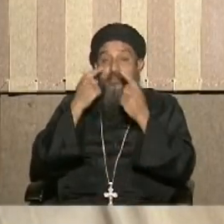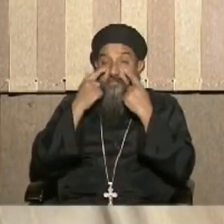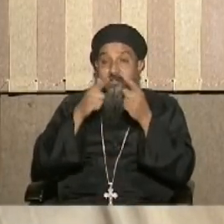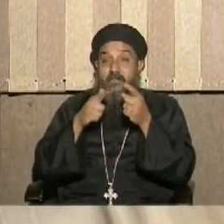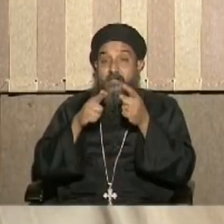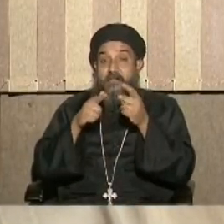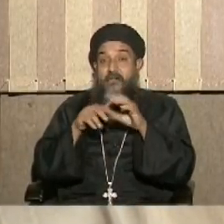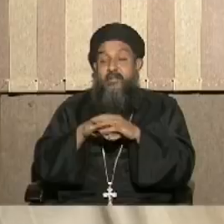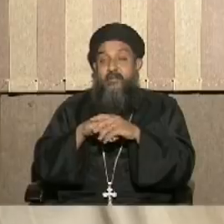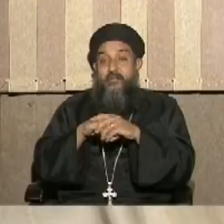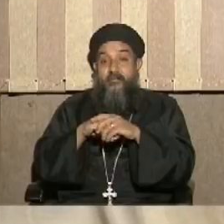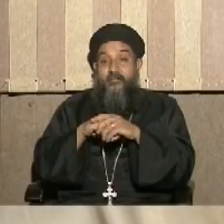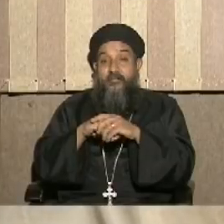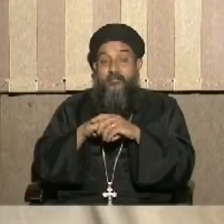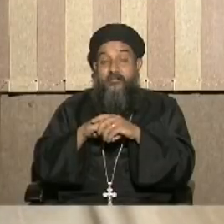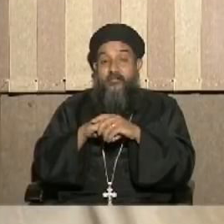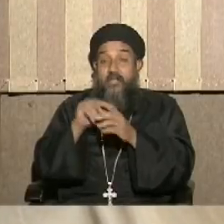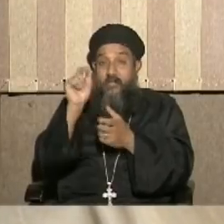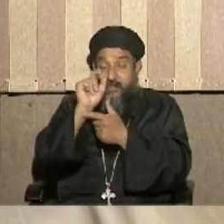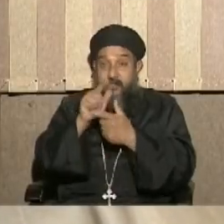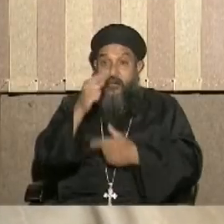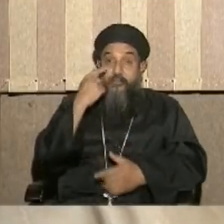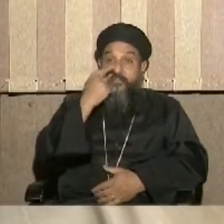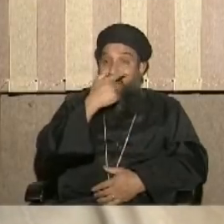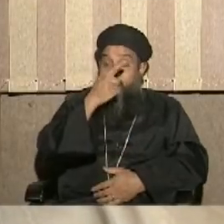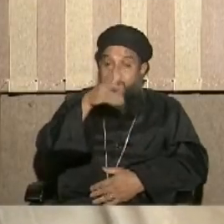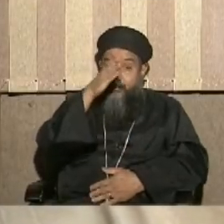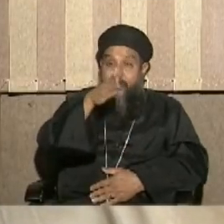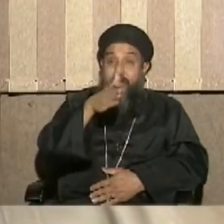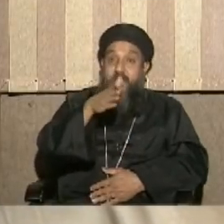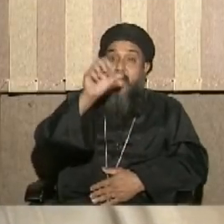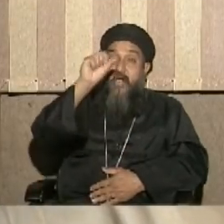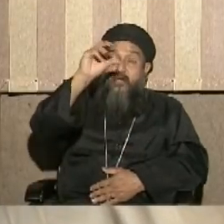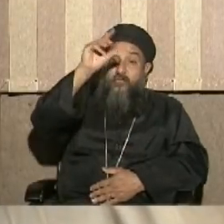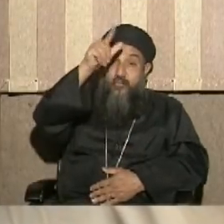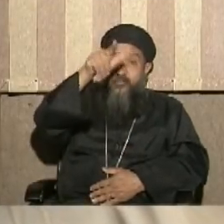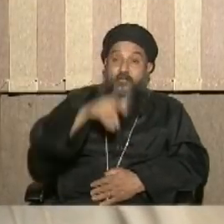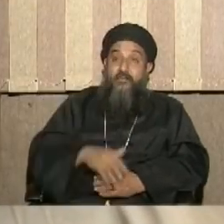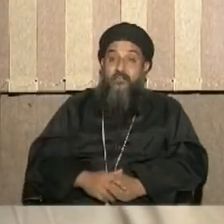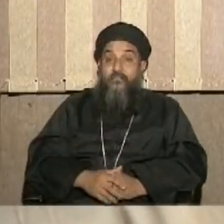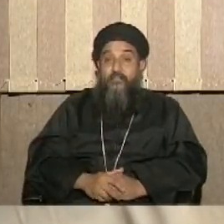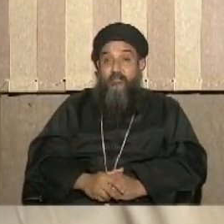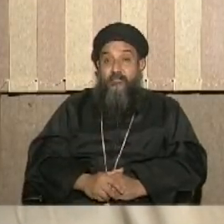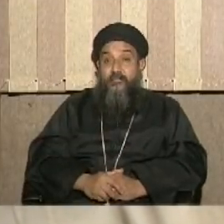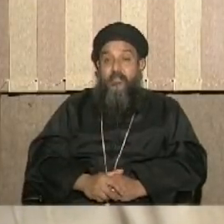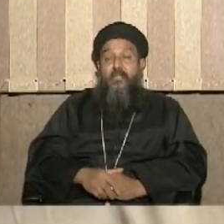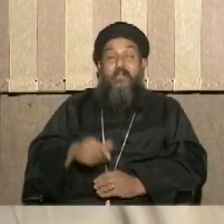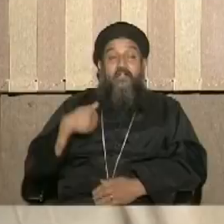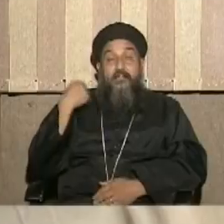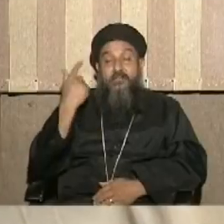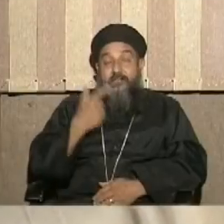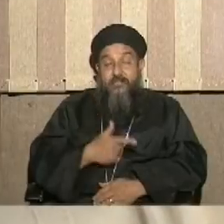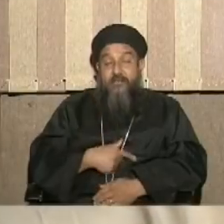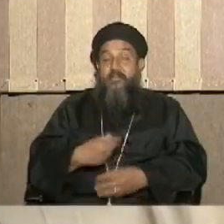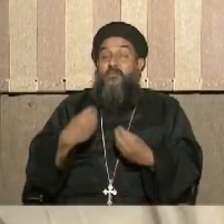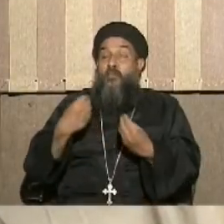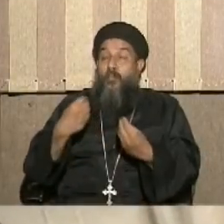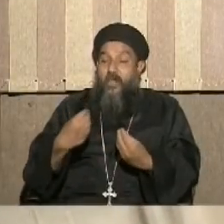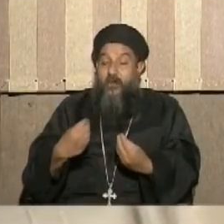أشكرك، أشكرك يا رب، أشكرك لأنك أعلنت لي قداسة أولادك